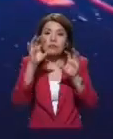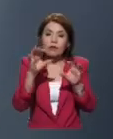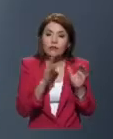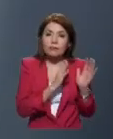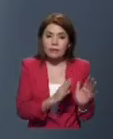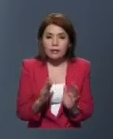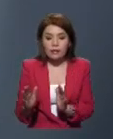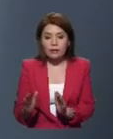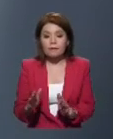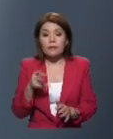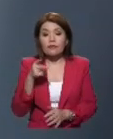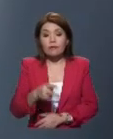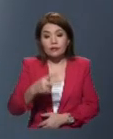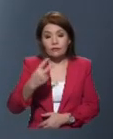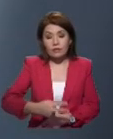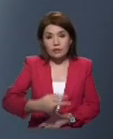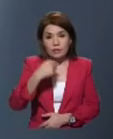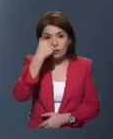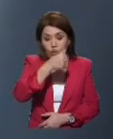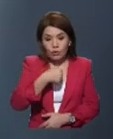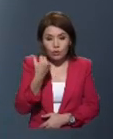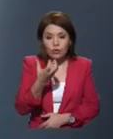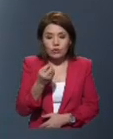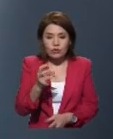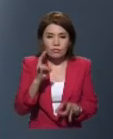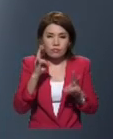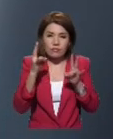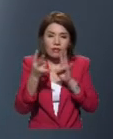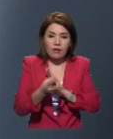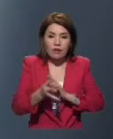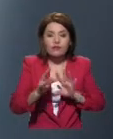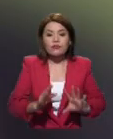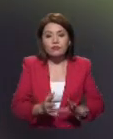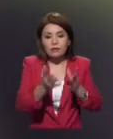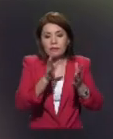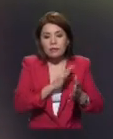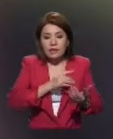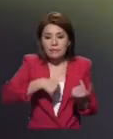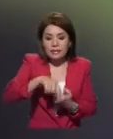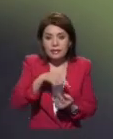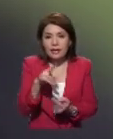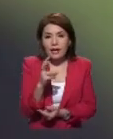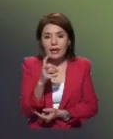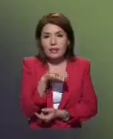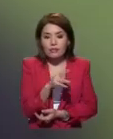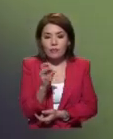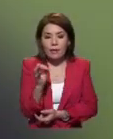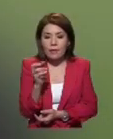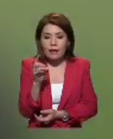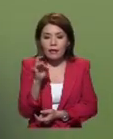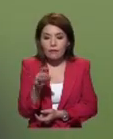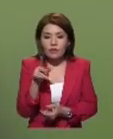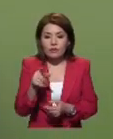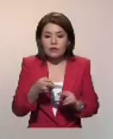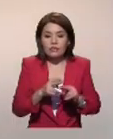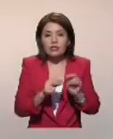порядок. 2023 год не обошелся и без громких судебных процессов, в том числе над бизнесменом Кайратом Буранбаевым. Его приговорили к